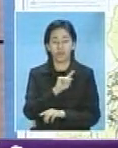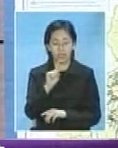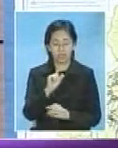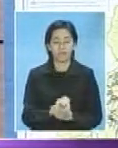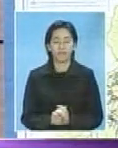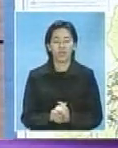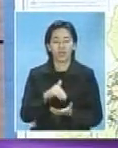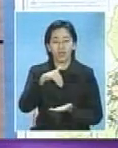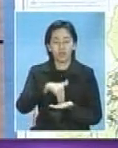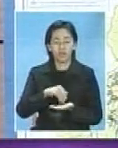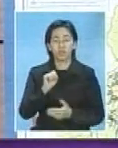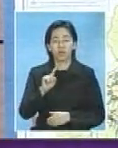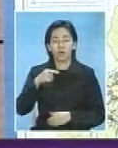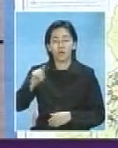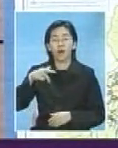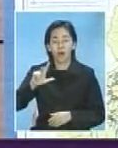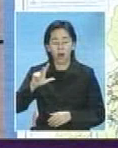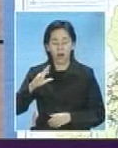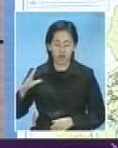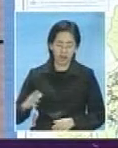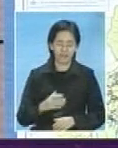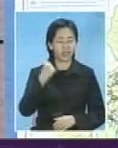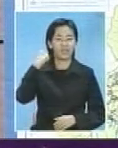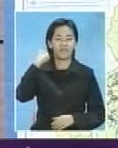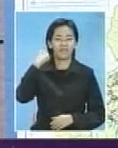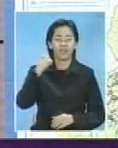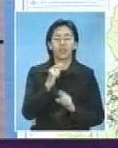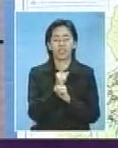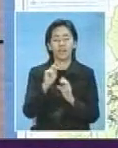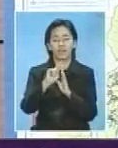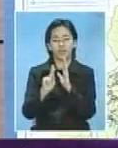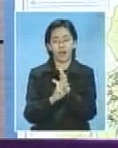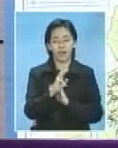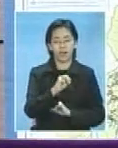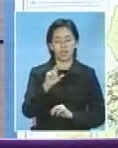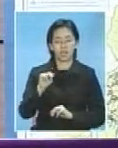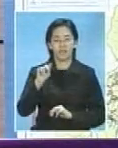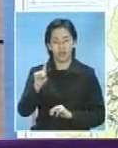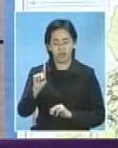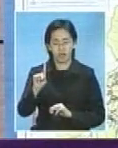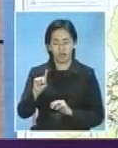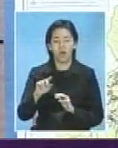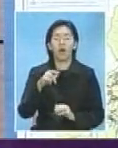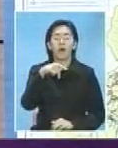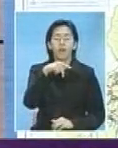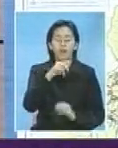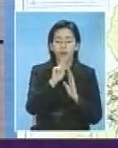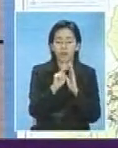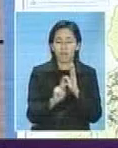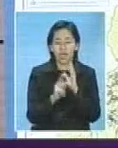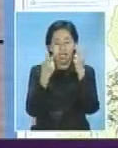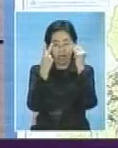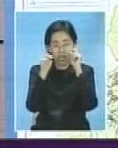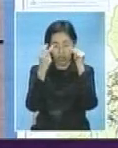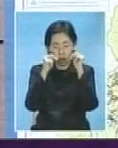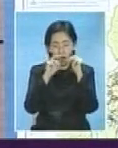ายหลังจากที่มีการรวบอำนาจโดยอาศัยมาตรา31ของกฎหมายตามที่ท่านนายกได้รวบอำนาจมา